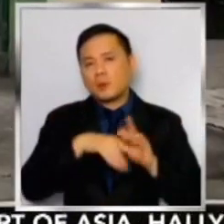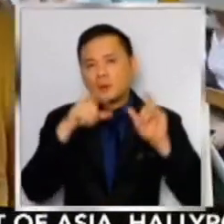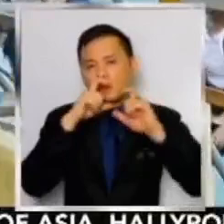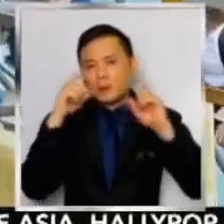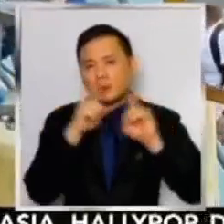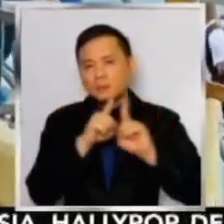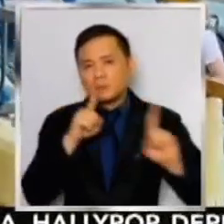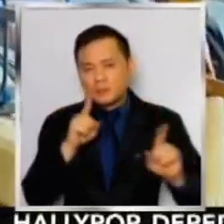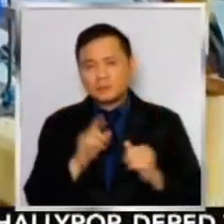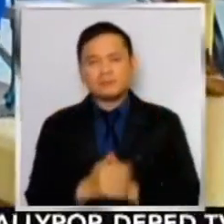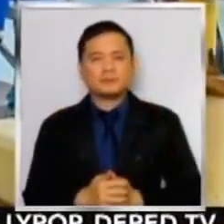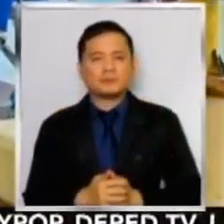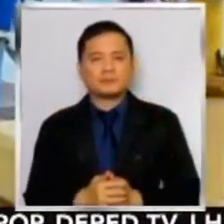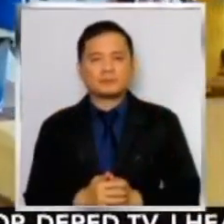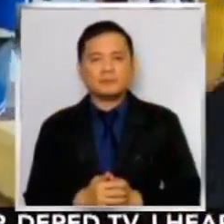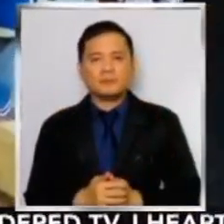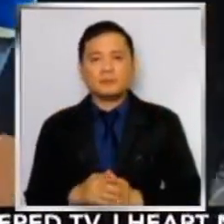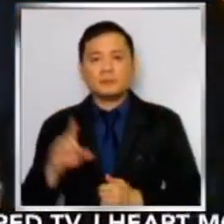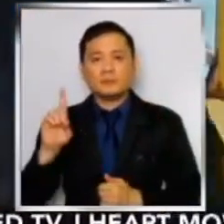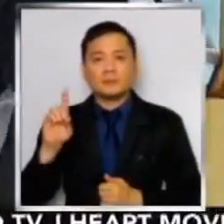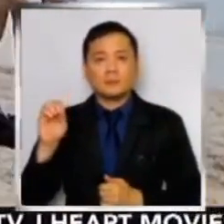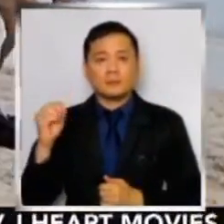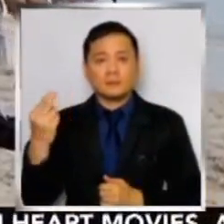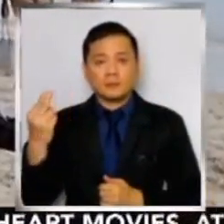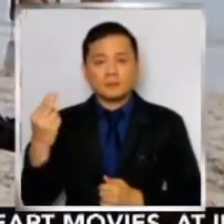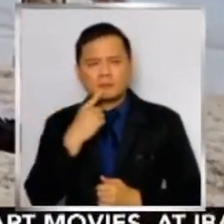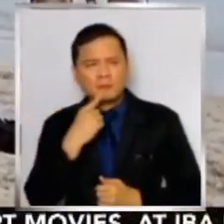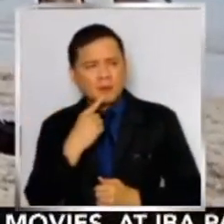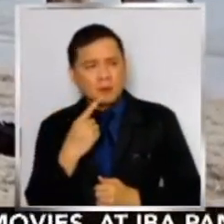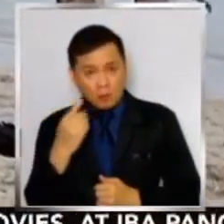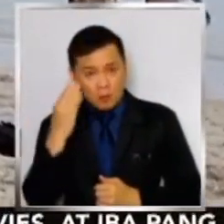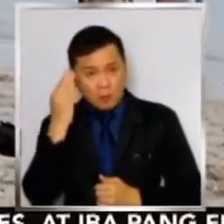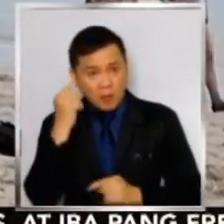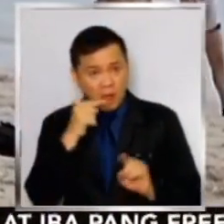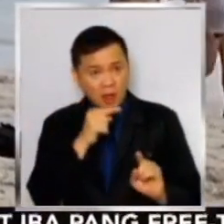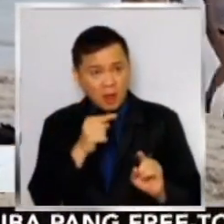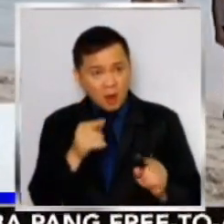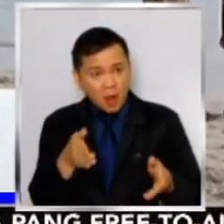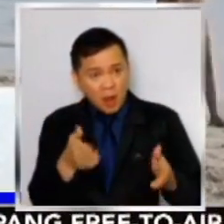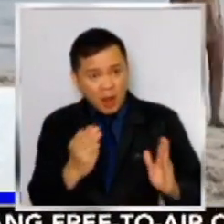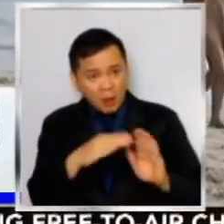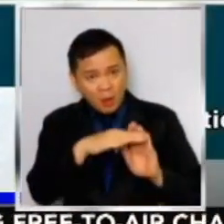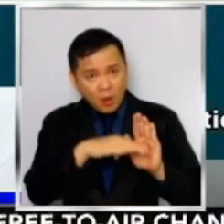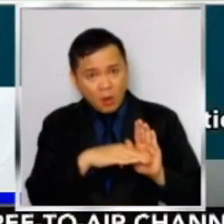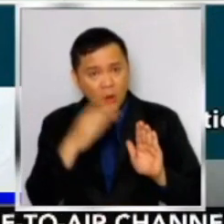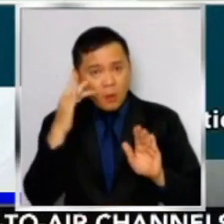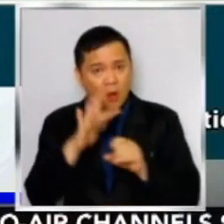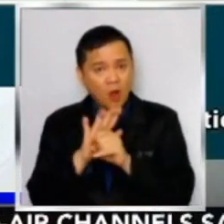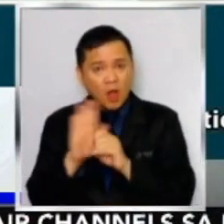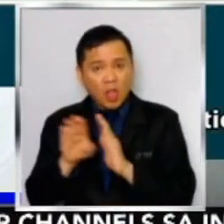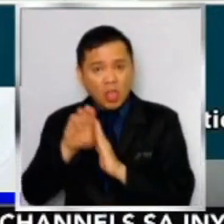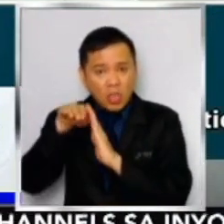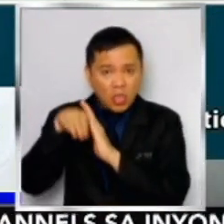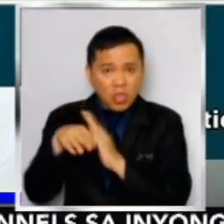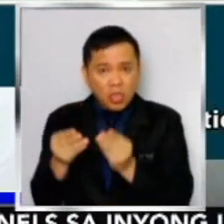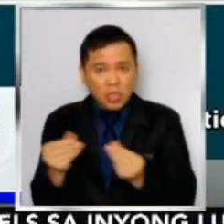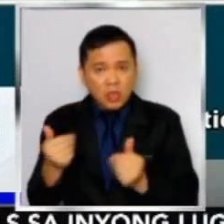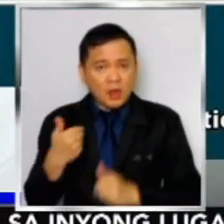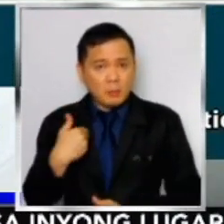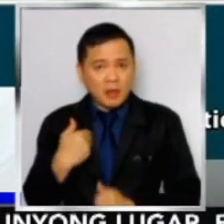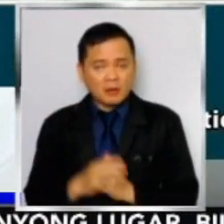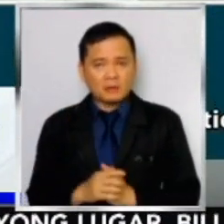Health, bakit sila pumayag na magluwag ng ganito gayong hindi pa naman tuluyang humuhupa ang Omicron surge? Base sa pag-aaral ng